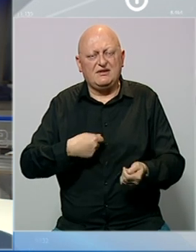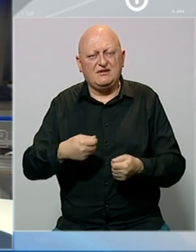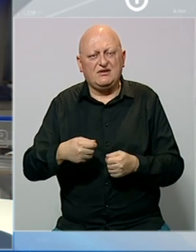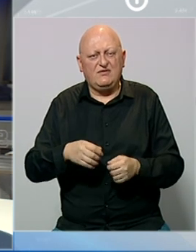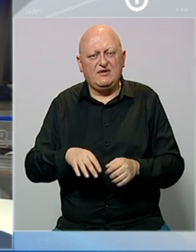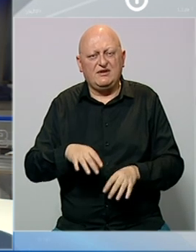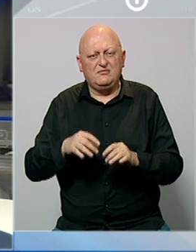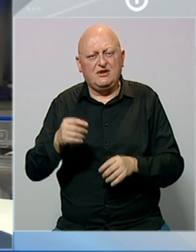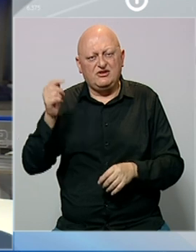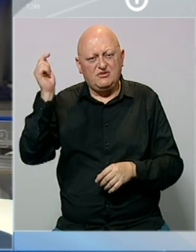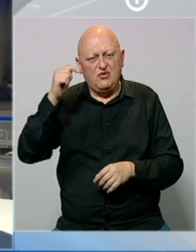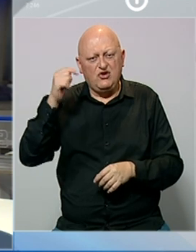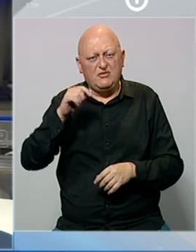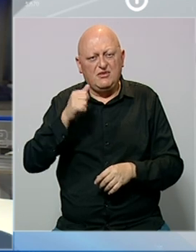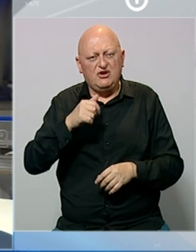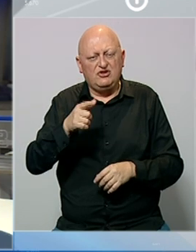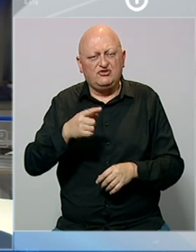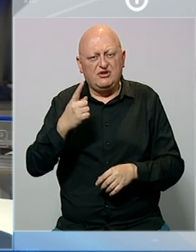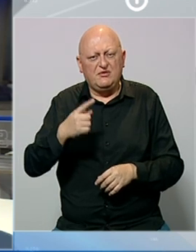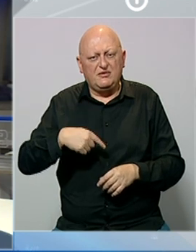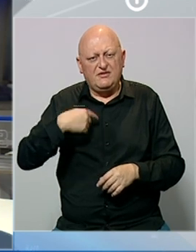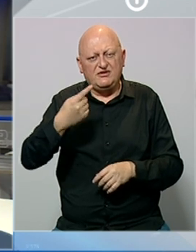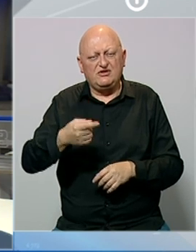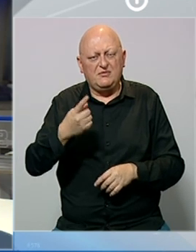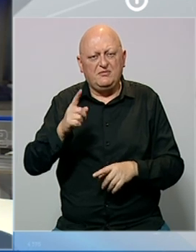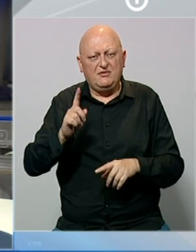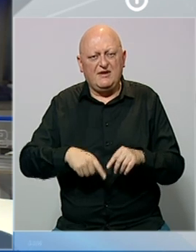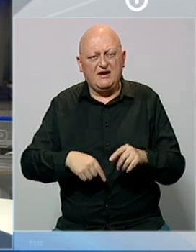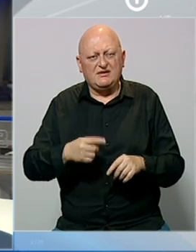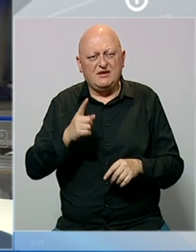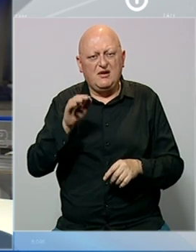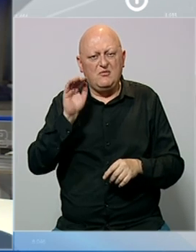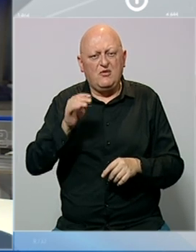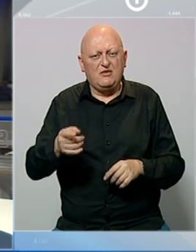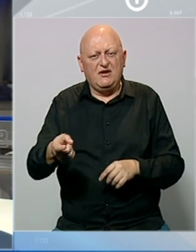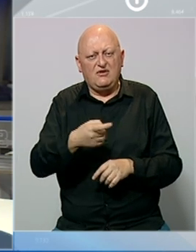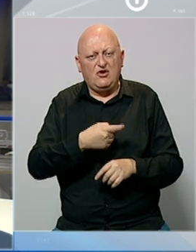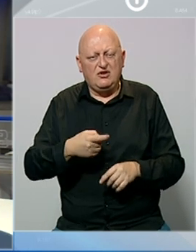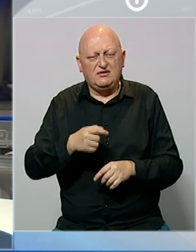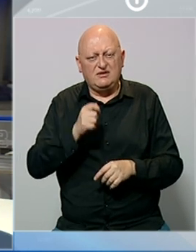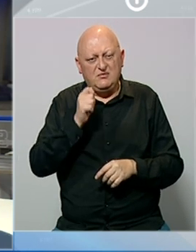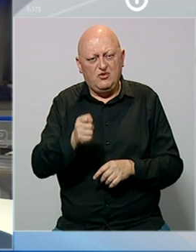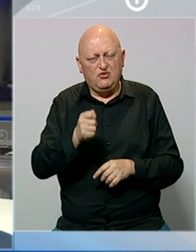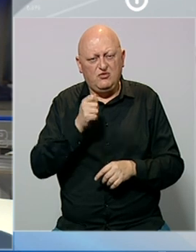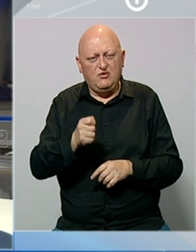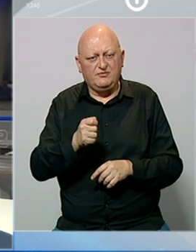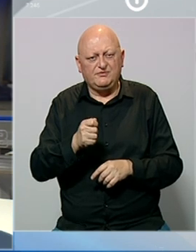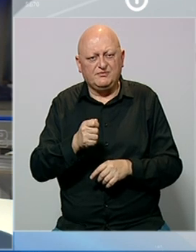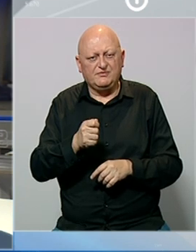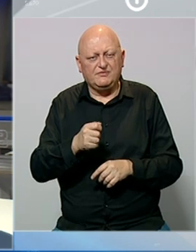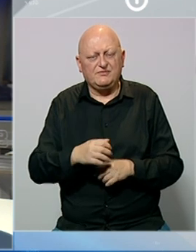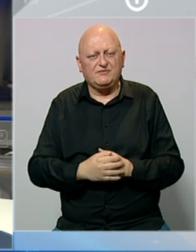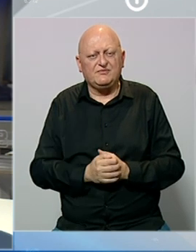praksa trgovanja biračkim odborima, zbog čega je izrečena i prva kazna po prijavi koalicije pod lupom.